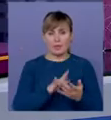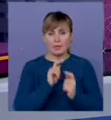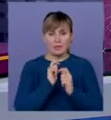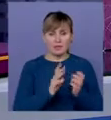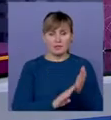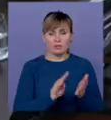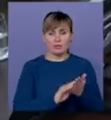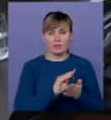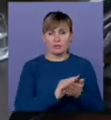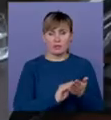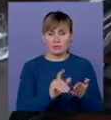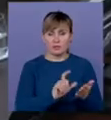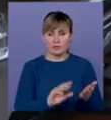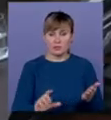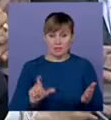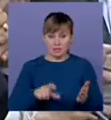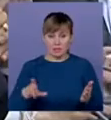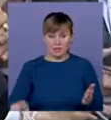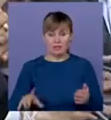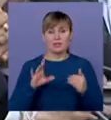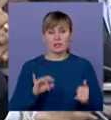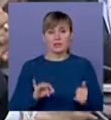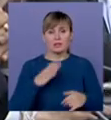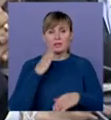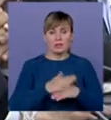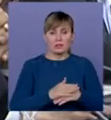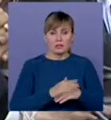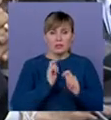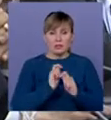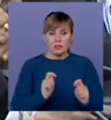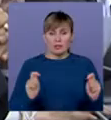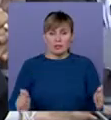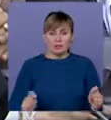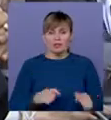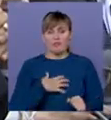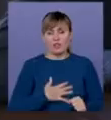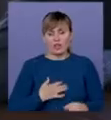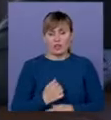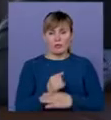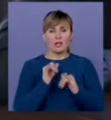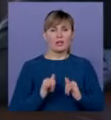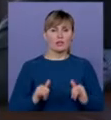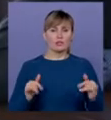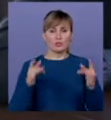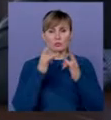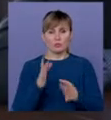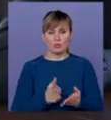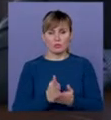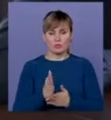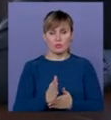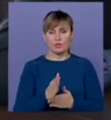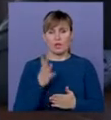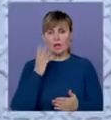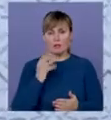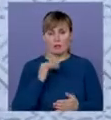писателей поэтов и литературных критиков гранты акима одна из важных мер и поддержки и развития культурной сферы южной столицы